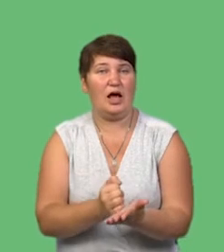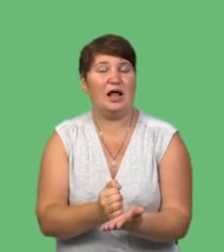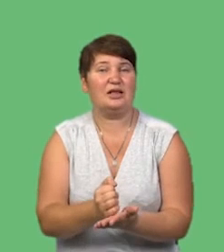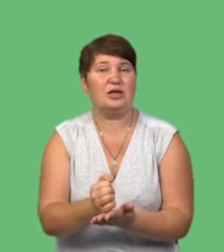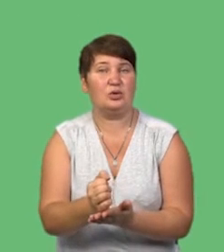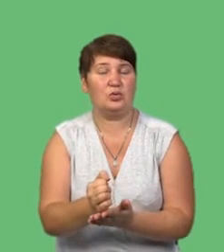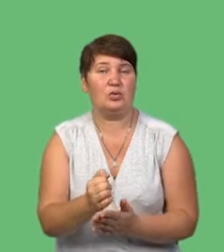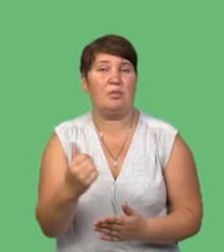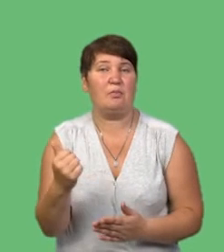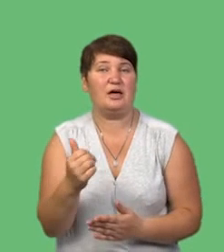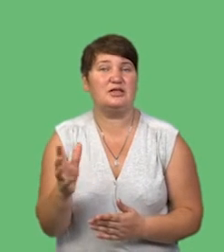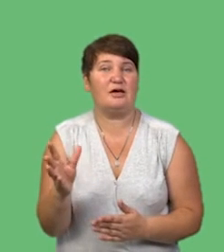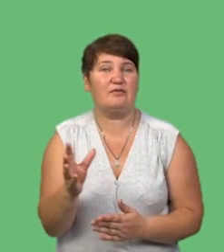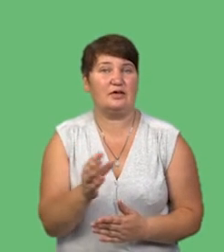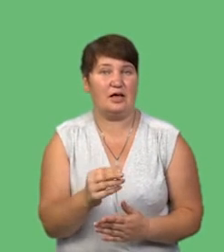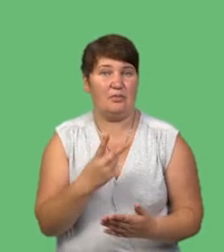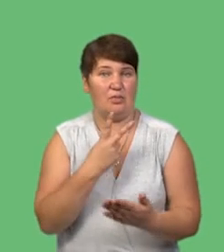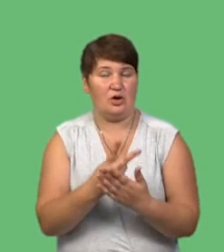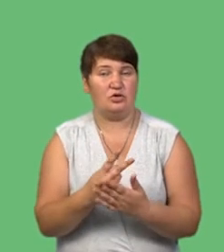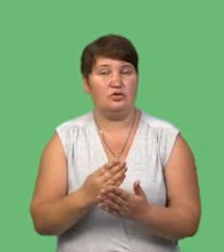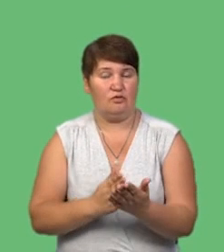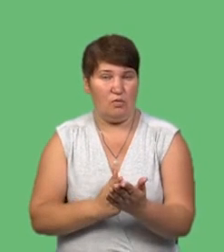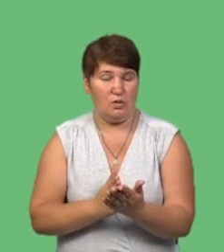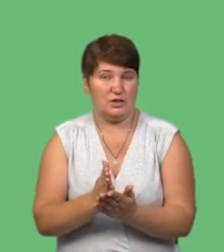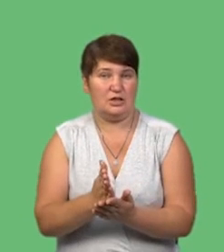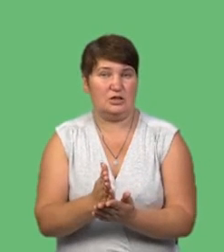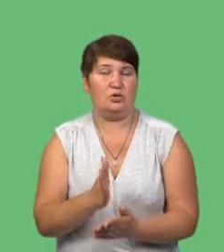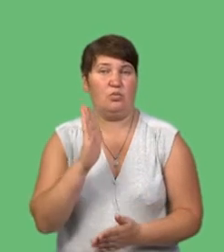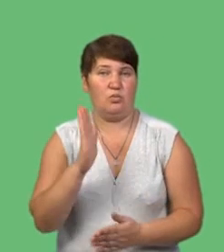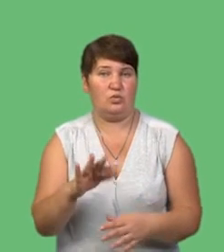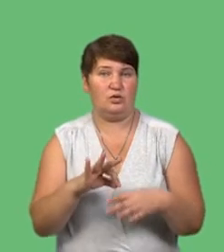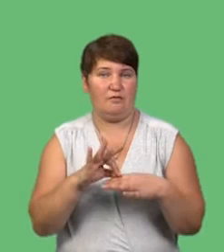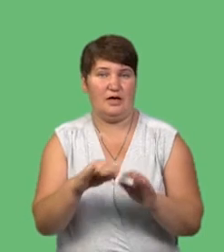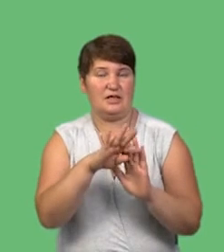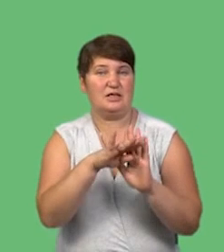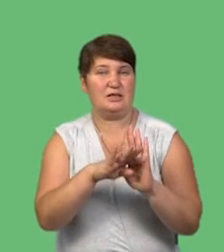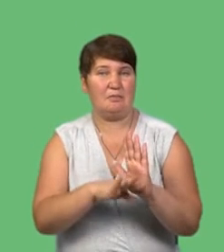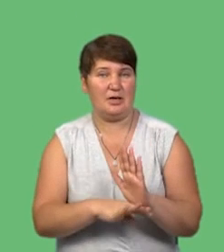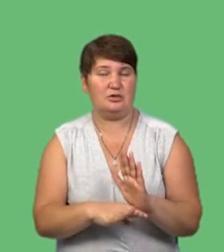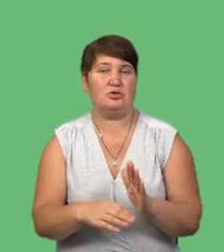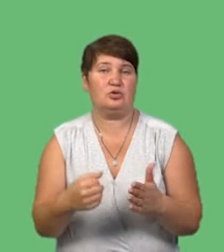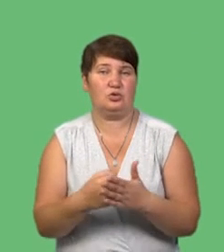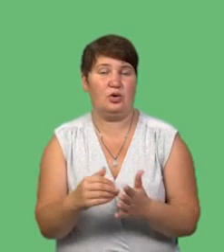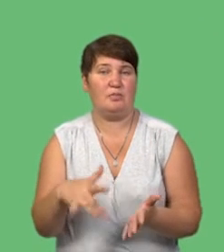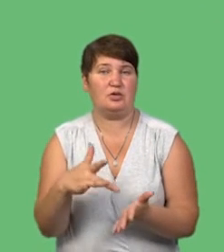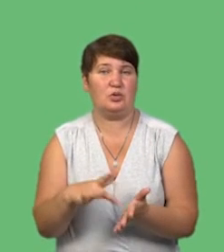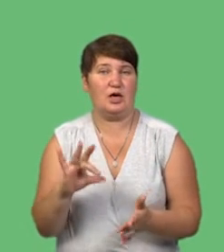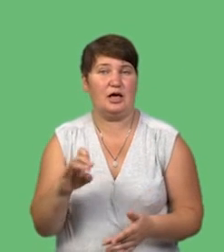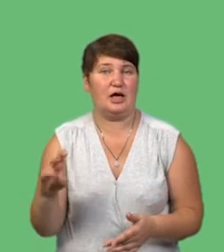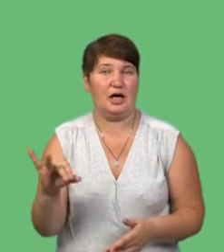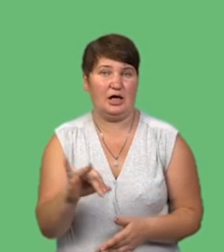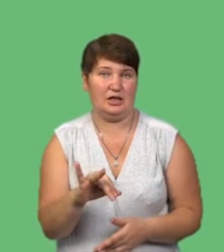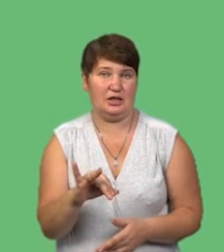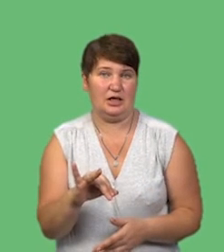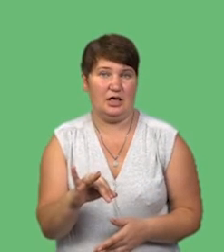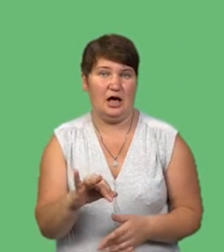за все заявляє політичну позицію, перш за все буде вести список, напевно, до міської ради. Але шансів саме